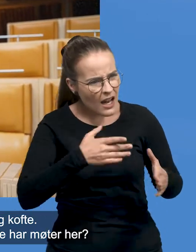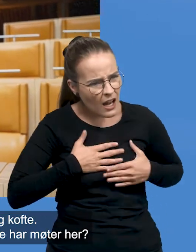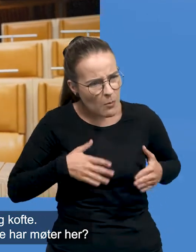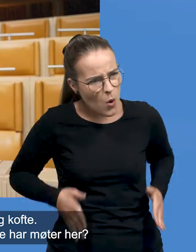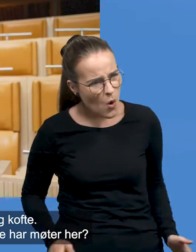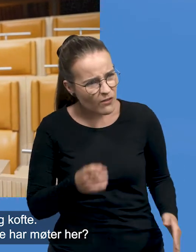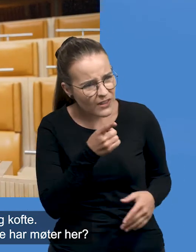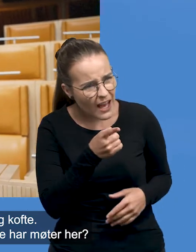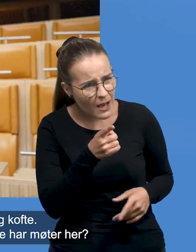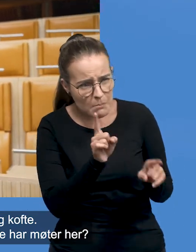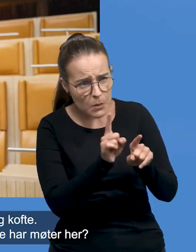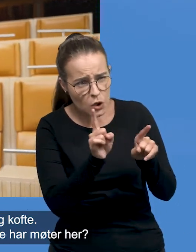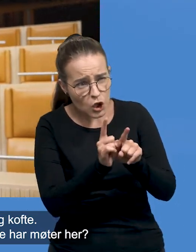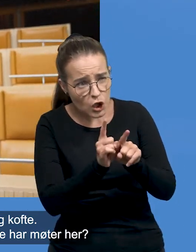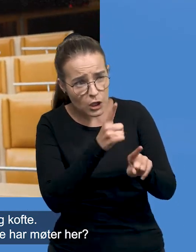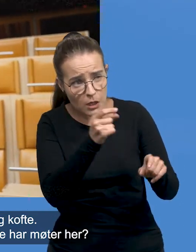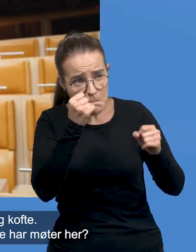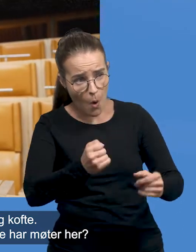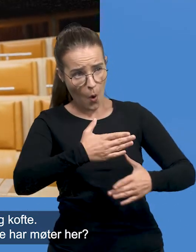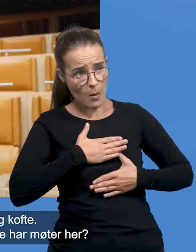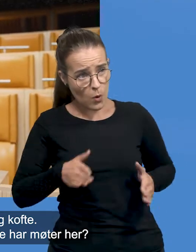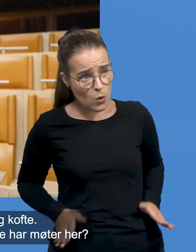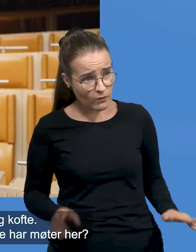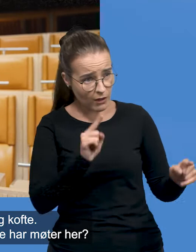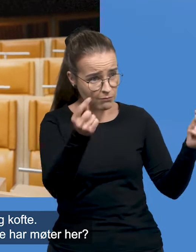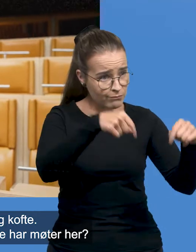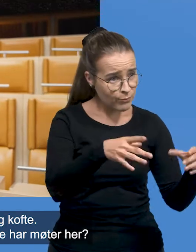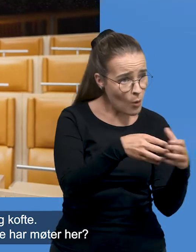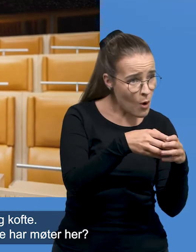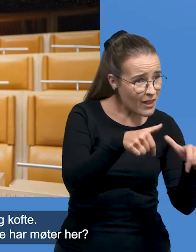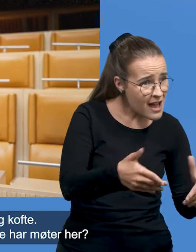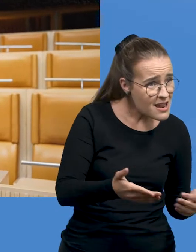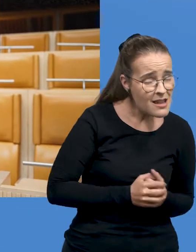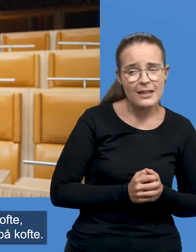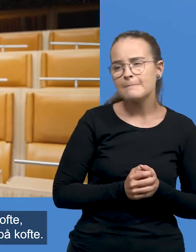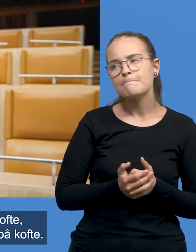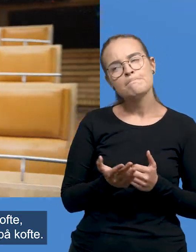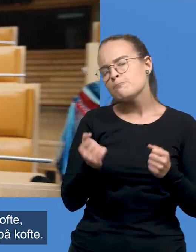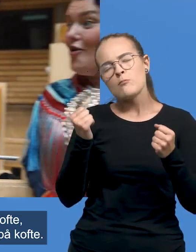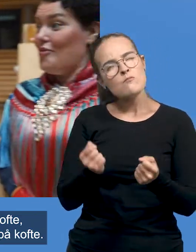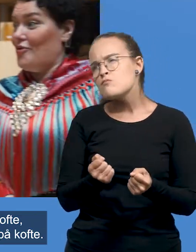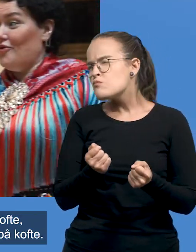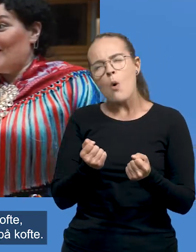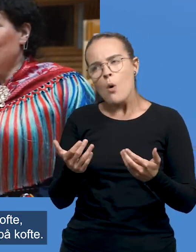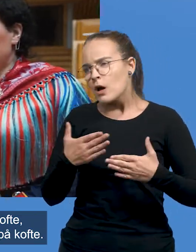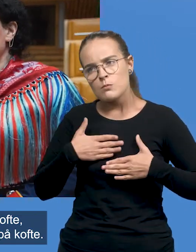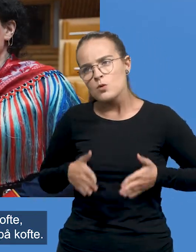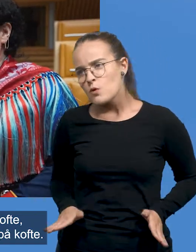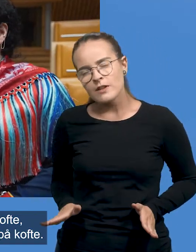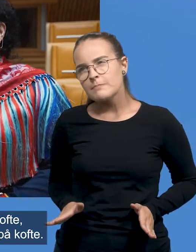har på deg kofte. Er det sånn at du og dere må alltid ha på kofte når dere er på møte her? Man må ikke ha på